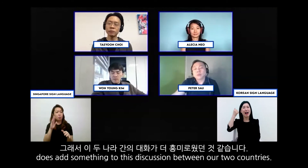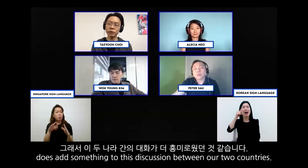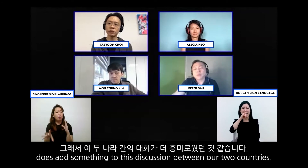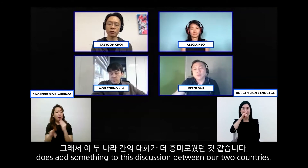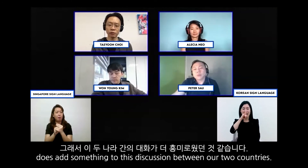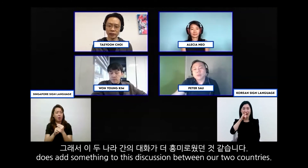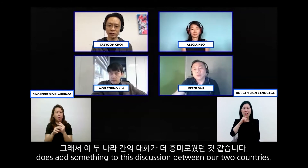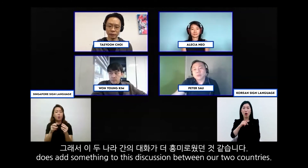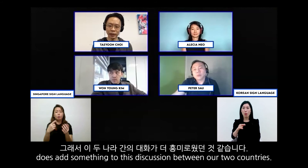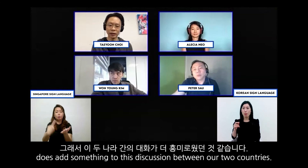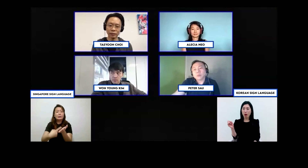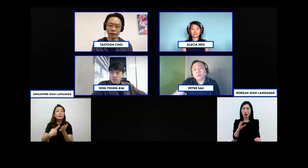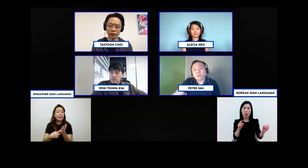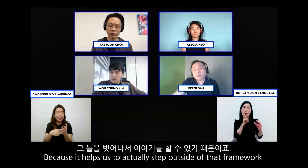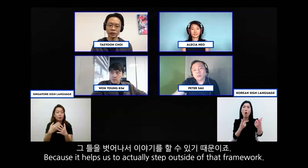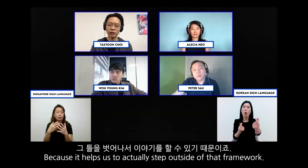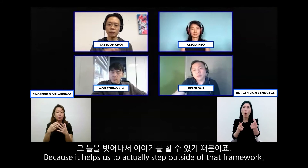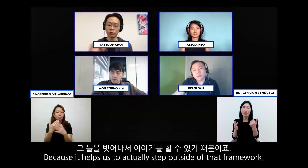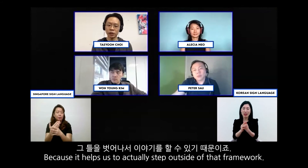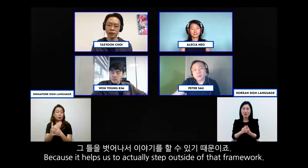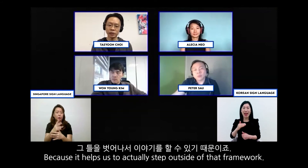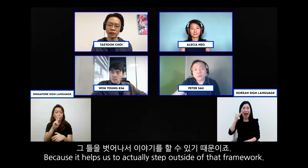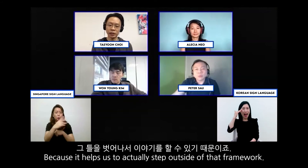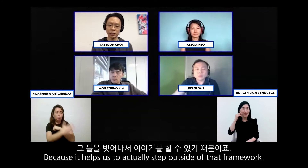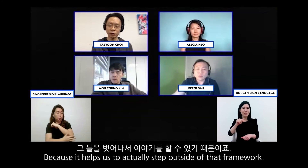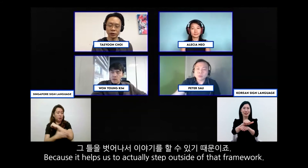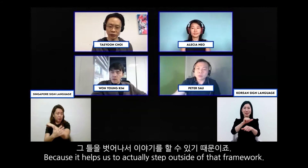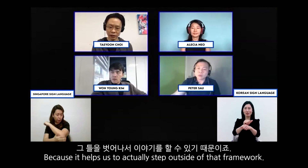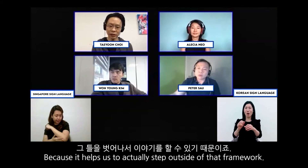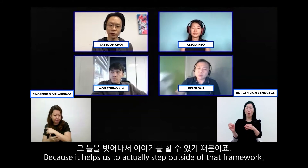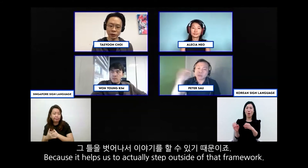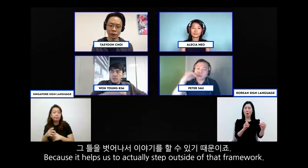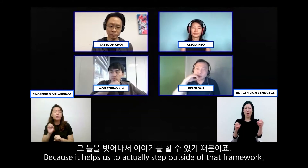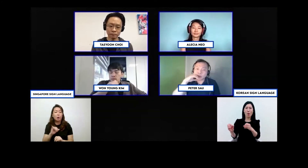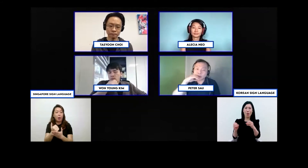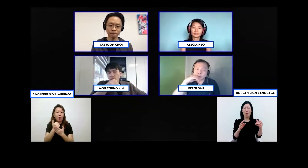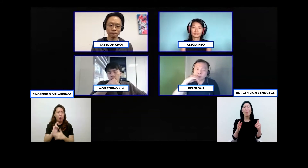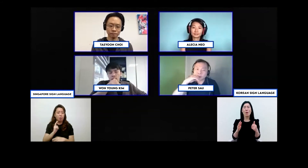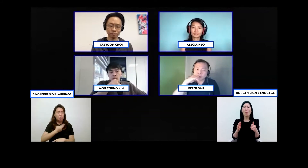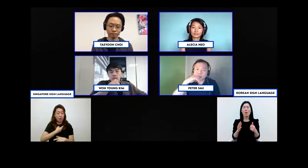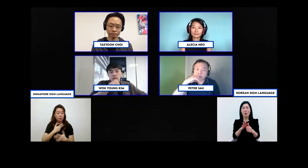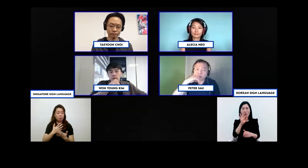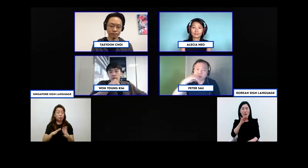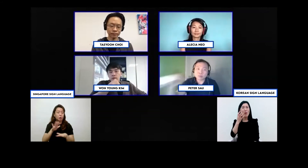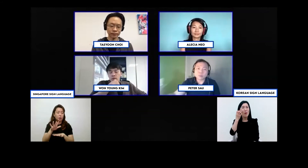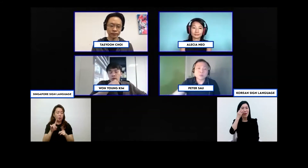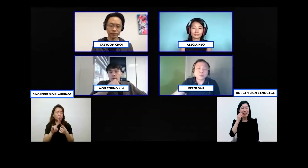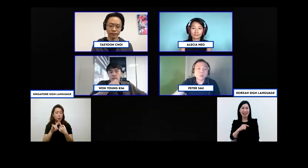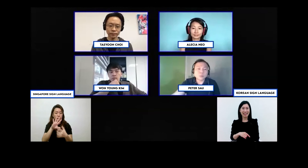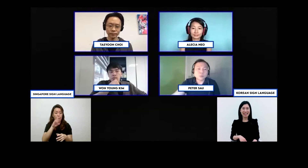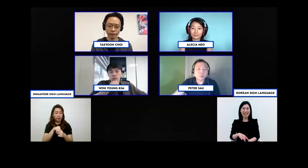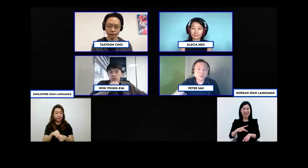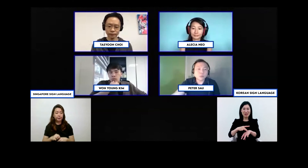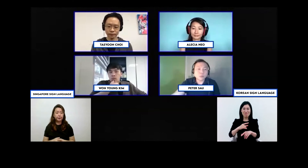대화가 더 흥미로웠던 것 같습니다. 그 틀을 벗어나서 이야기를 할 수 있기 때문이죠.